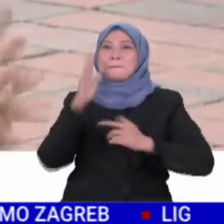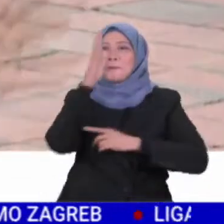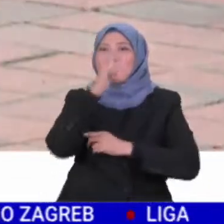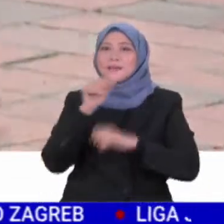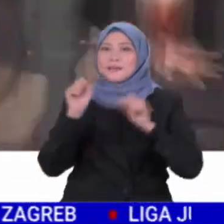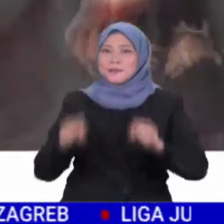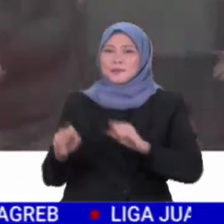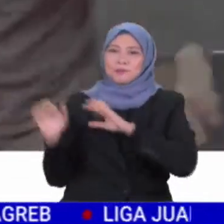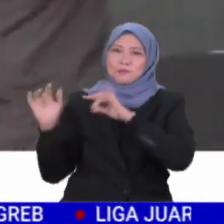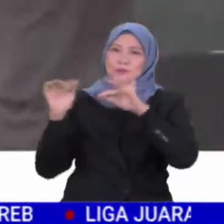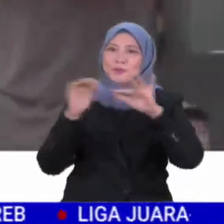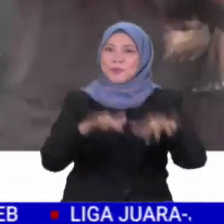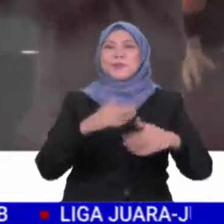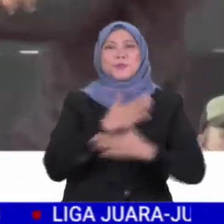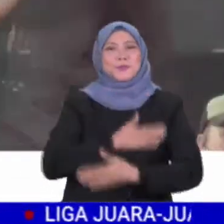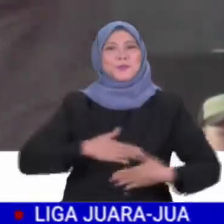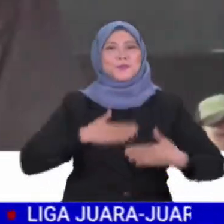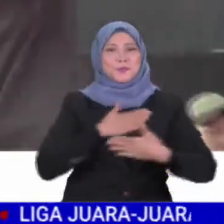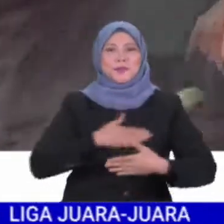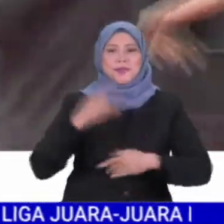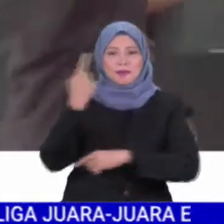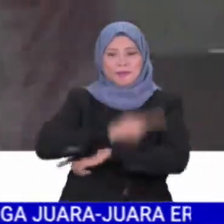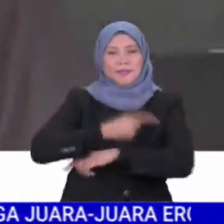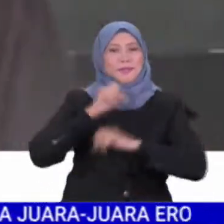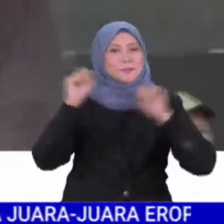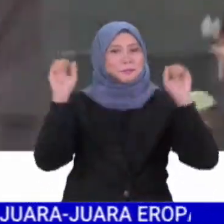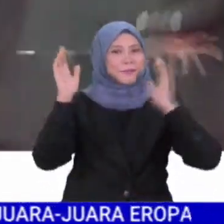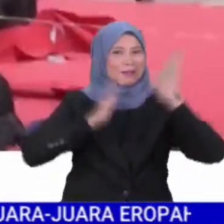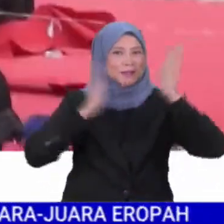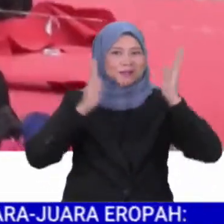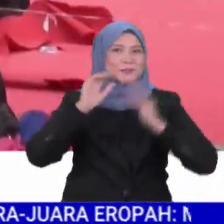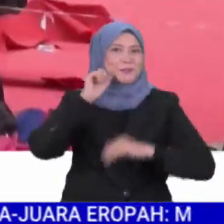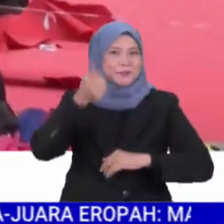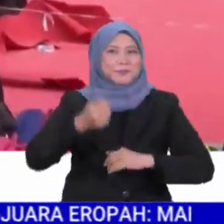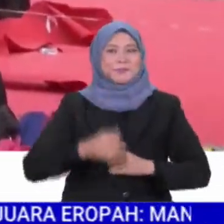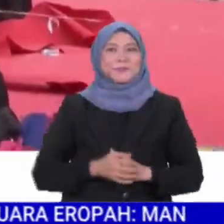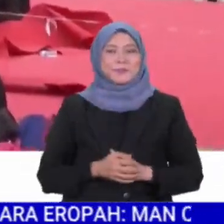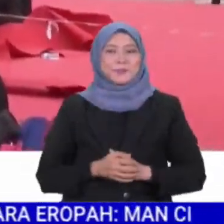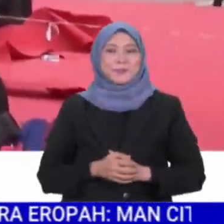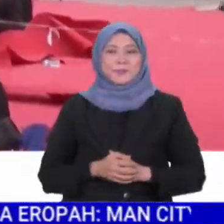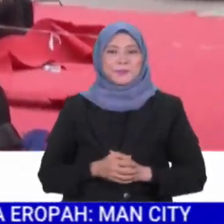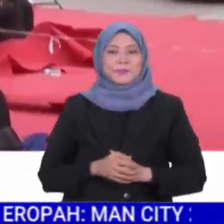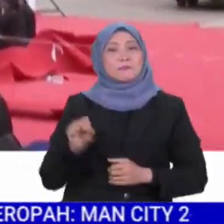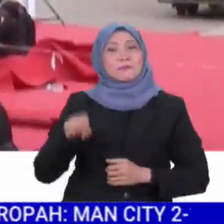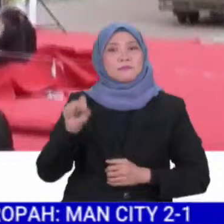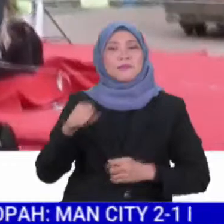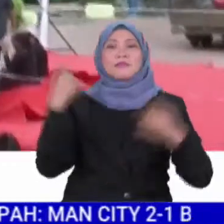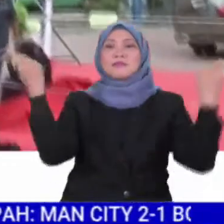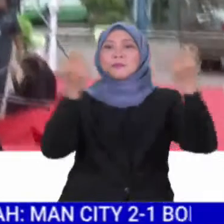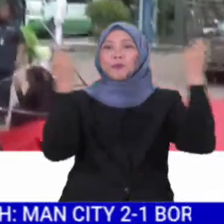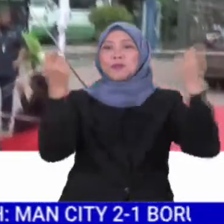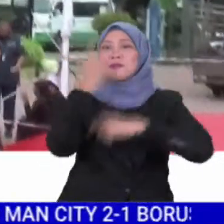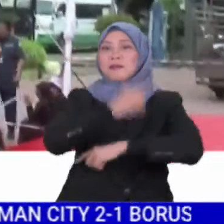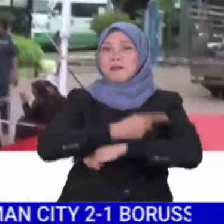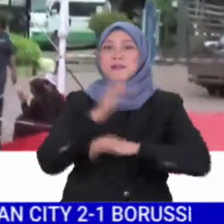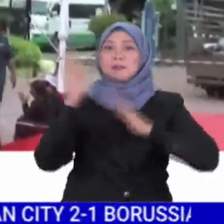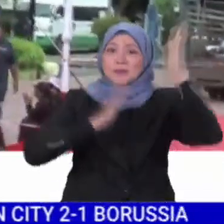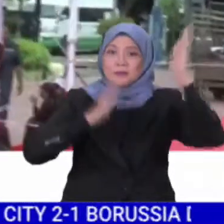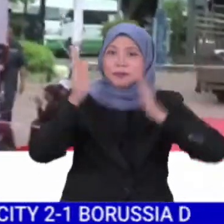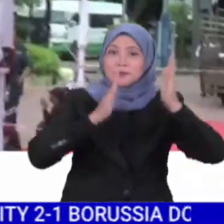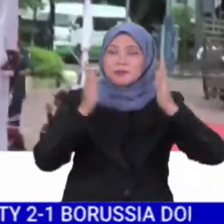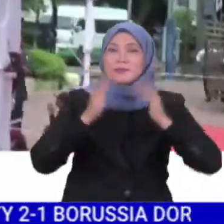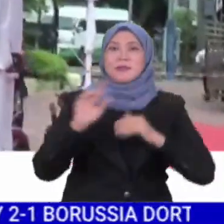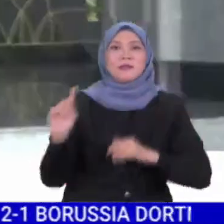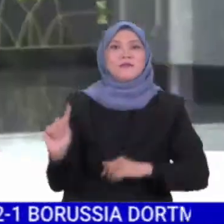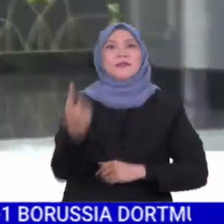bersama-sama meriahkan sambutan Hari Malaysia pada malam esok. Ya. Sambutan Hari Malaysia pada kali ini adalah merupakan